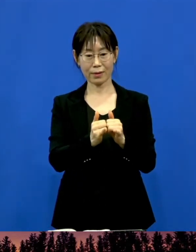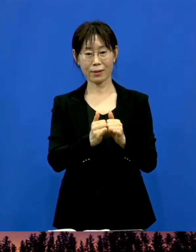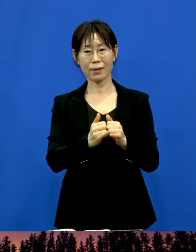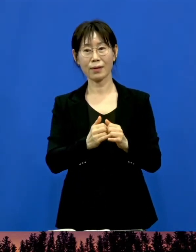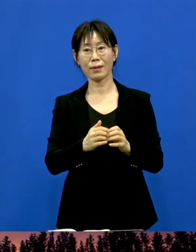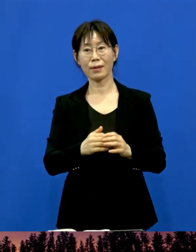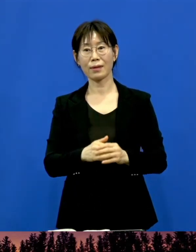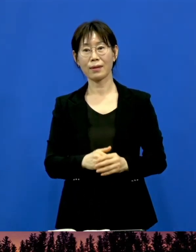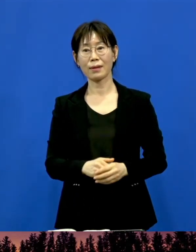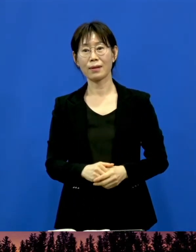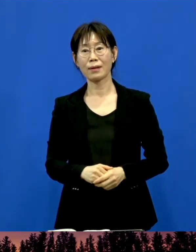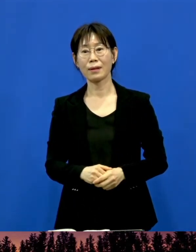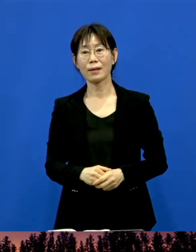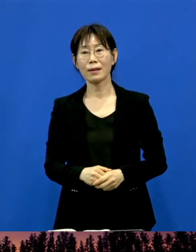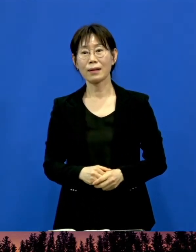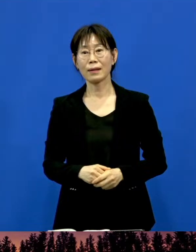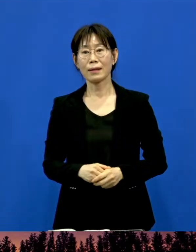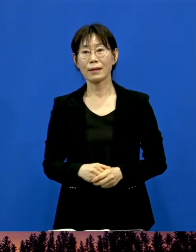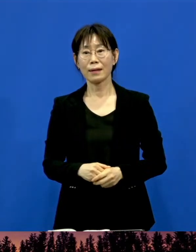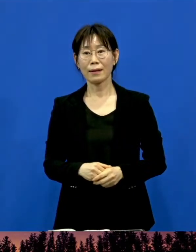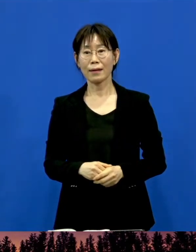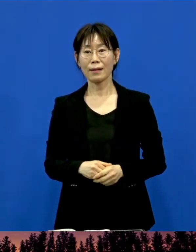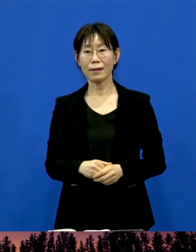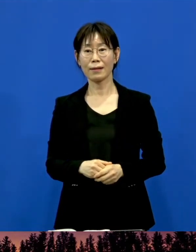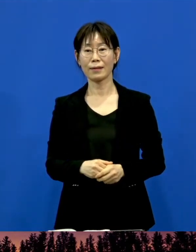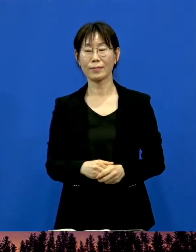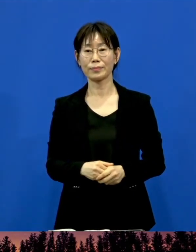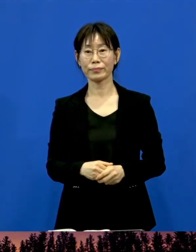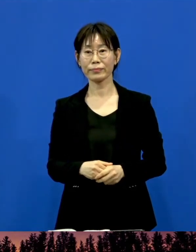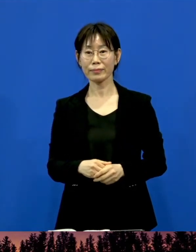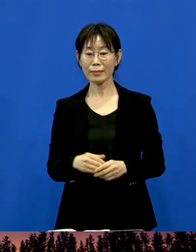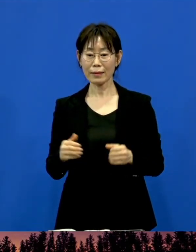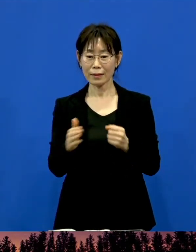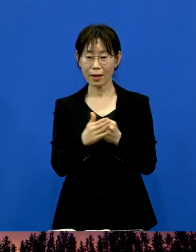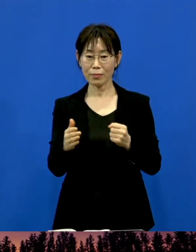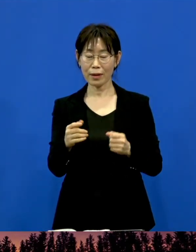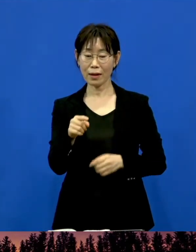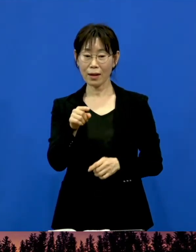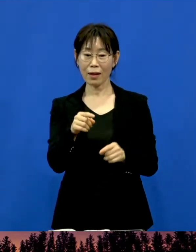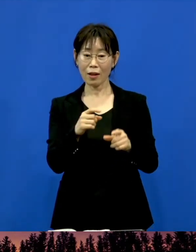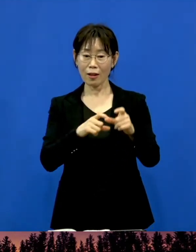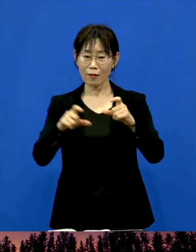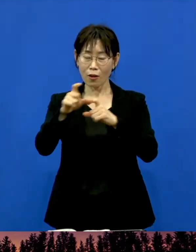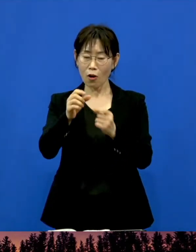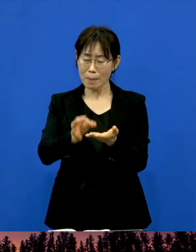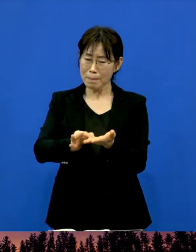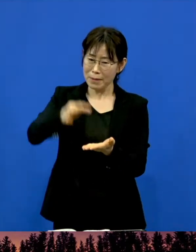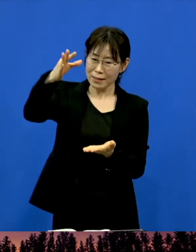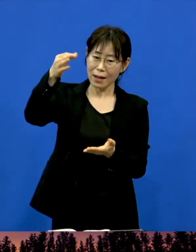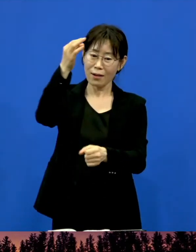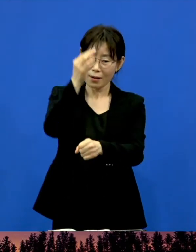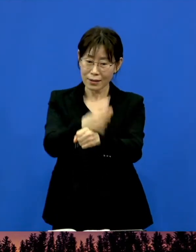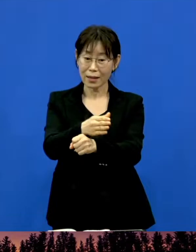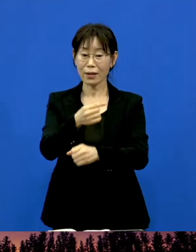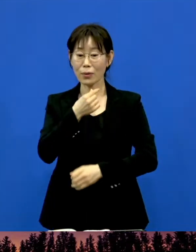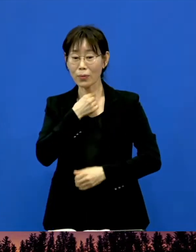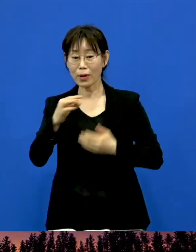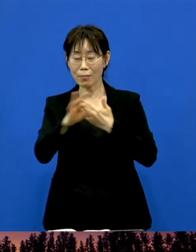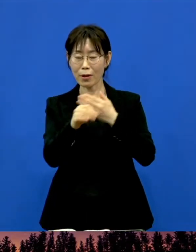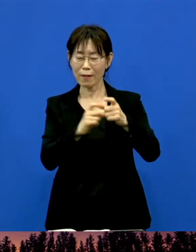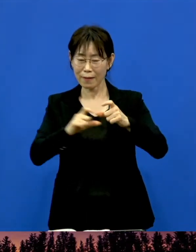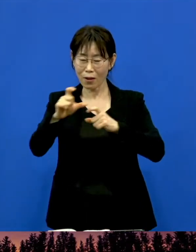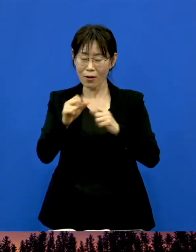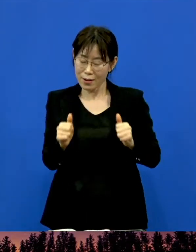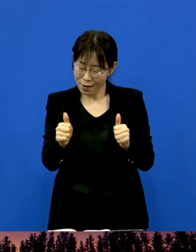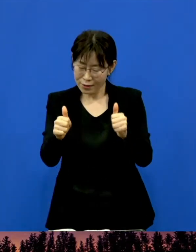충족시키기 위해서 노력을 해야 돼요. 더 업그레이드를 하려고 하면 내가 더 많이 일을 해야 돼요. 이제 이 메커니즘에 이제 빠져들어가는 거죠.